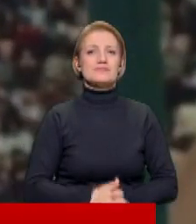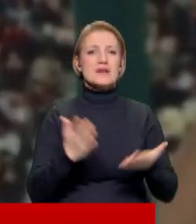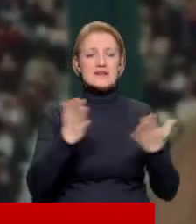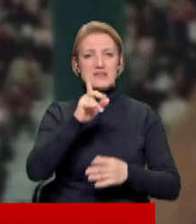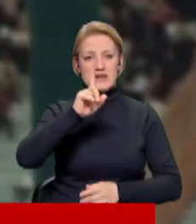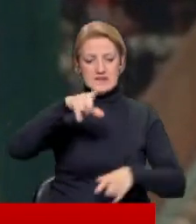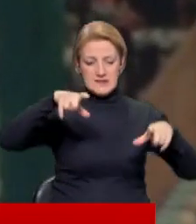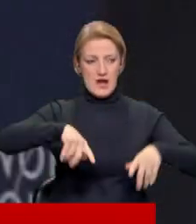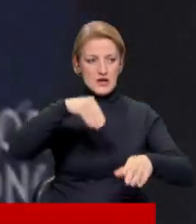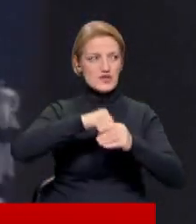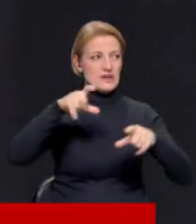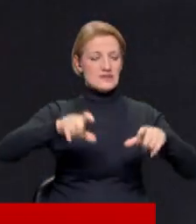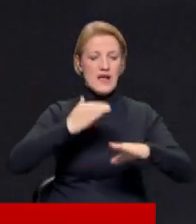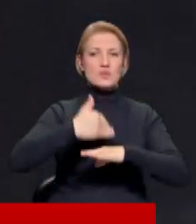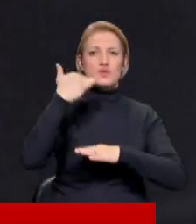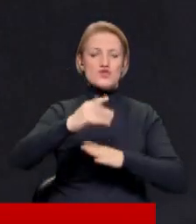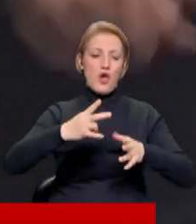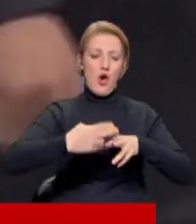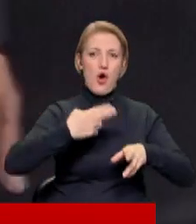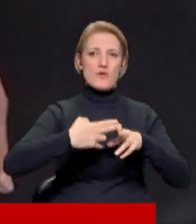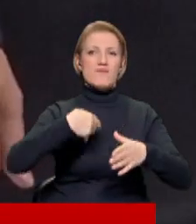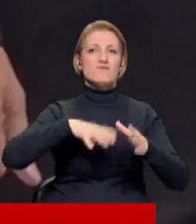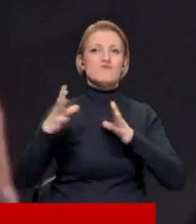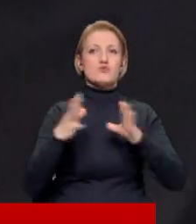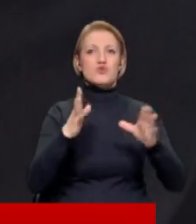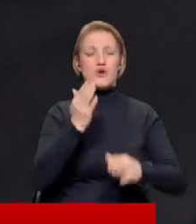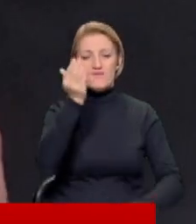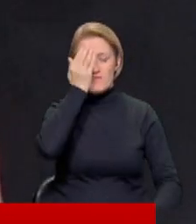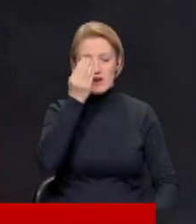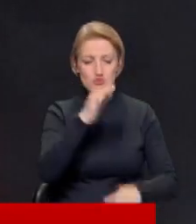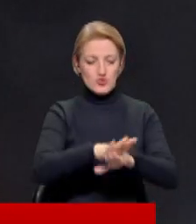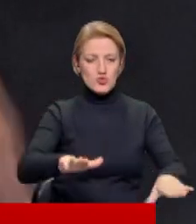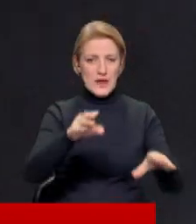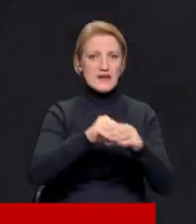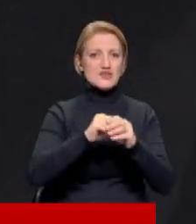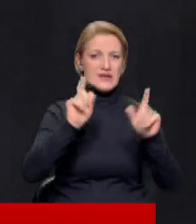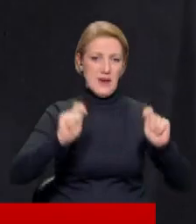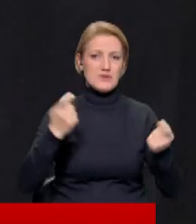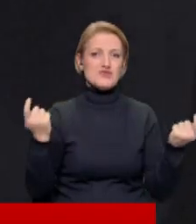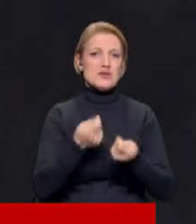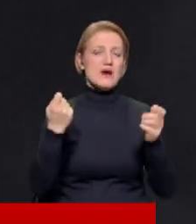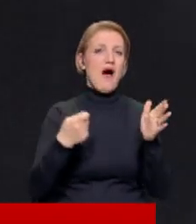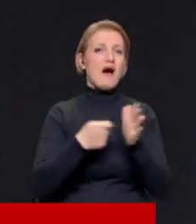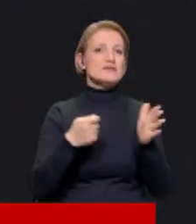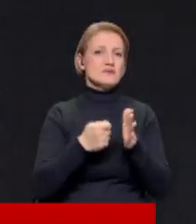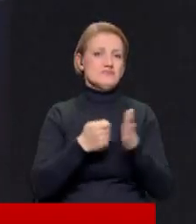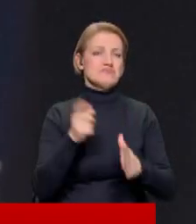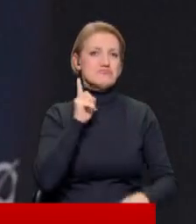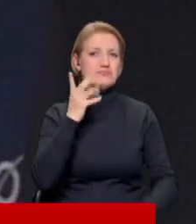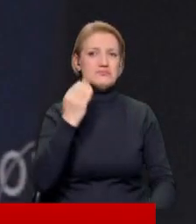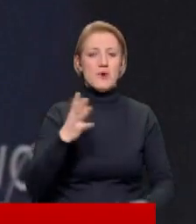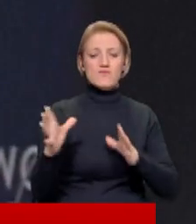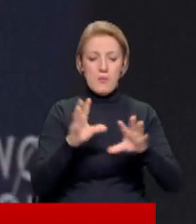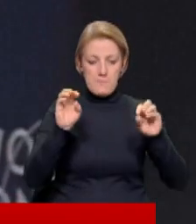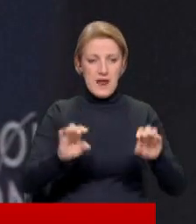Sadece saha içinde değil, saha dışında da örnek bir futbolcuydu Pele. Yoksul çocuklar için yaptığı çalışmalarla adından sıkça söz ettirdi.